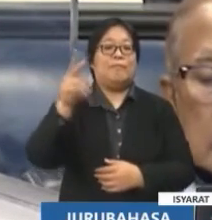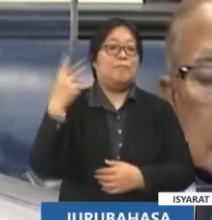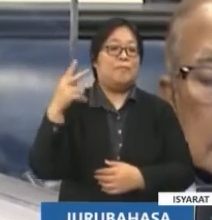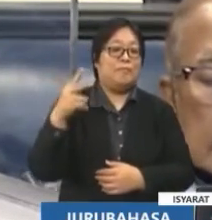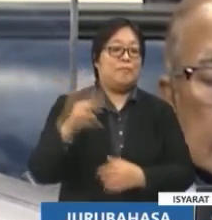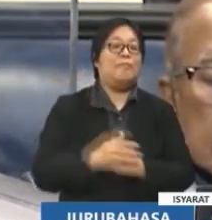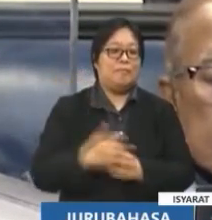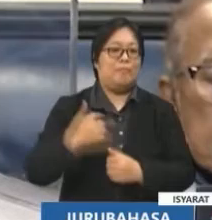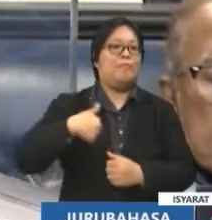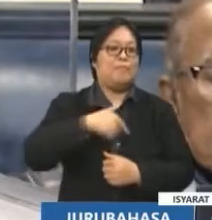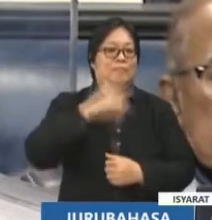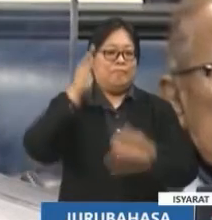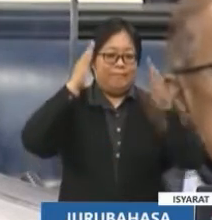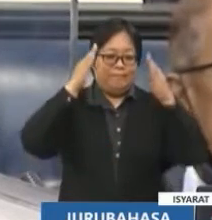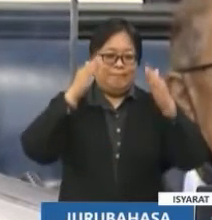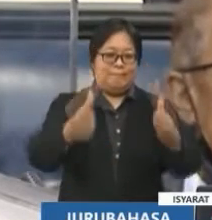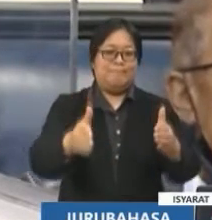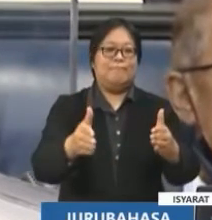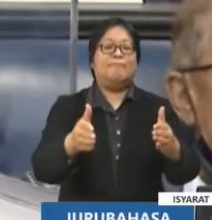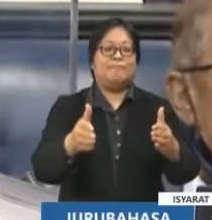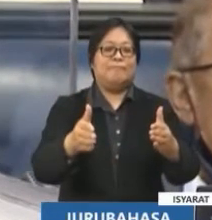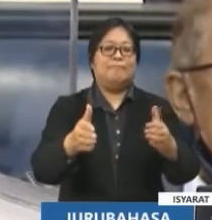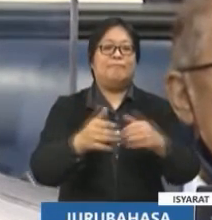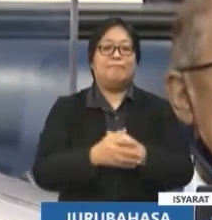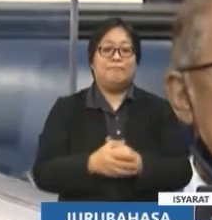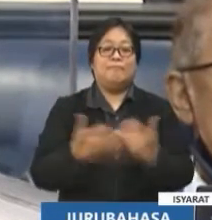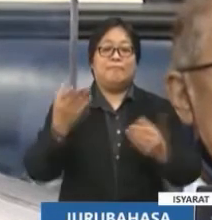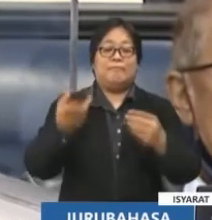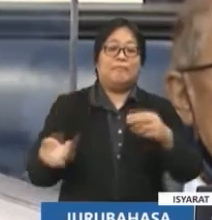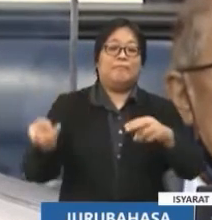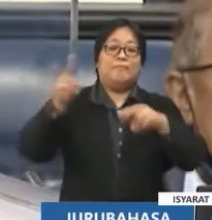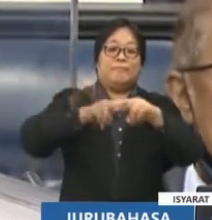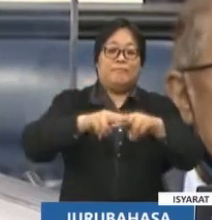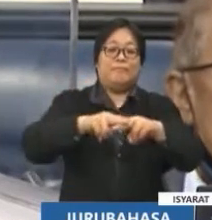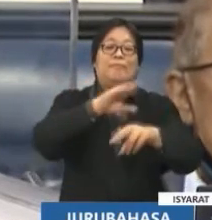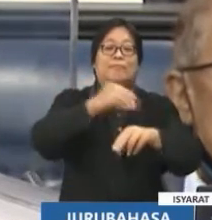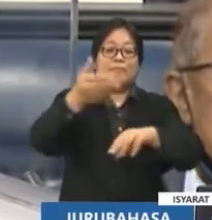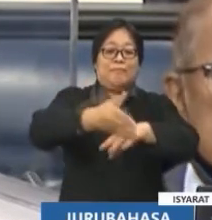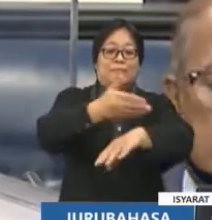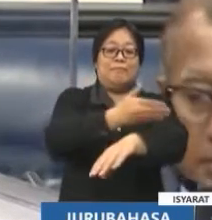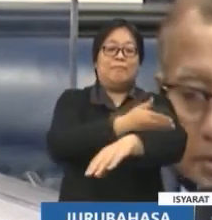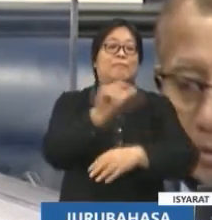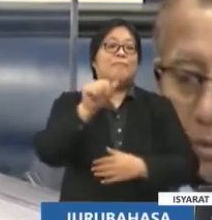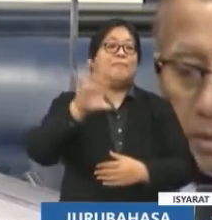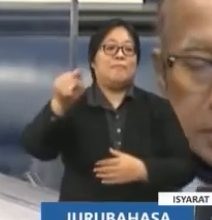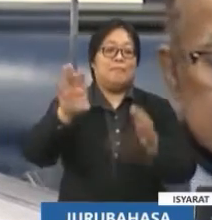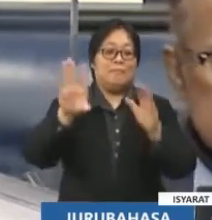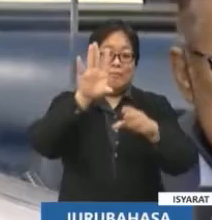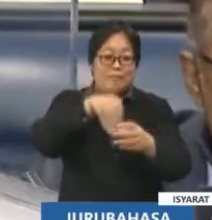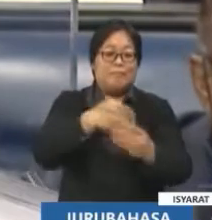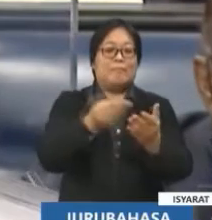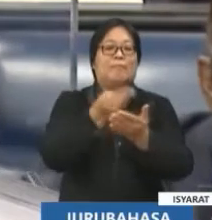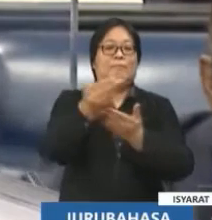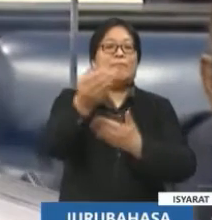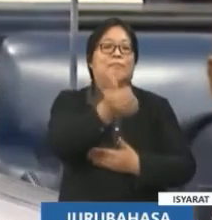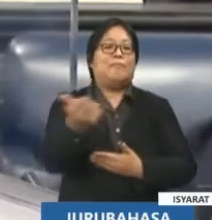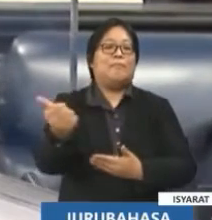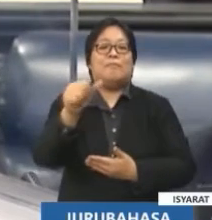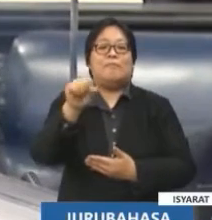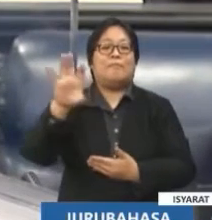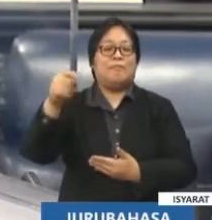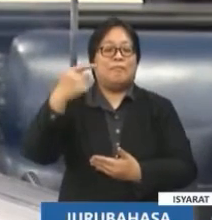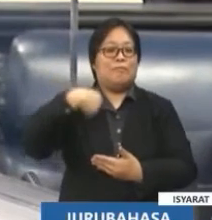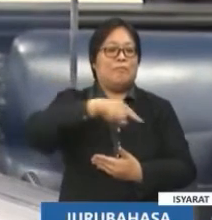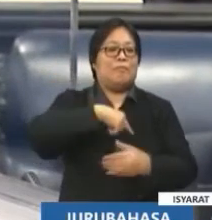ke-12 kita akan tumpukan juga kepada untuk menambah by sssc termasuk pemilihan SSC bagi kita